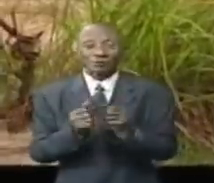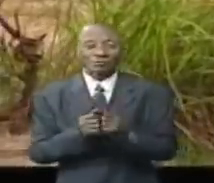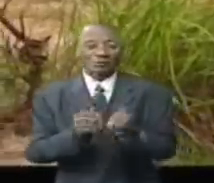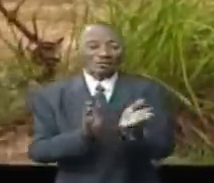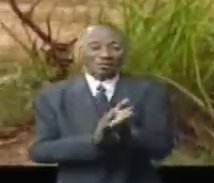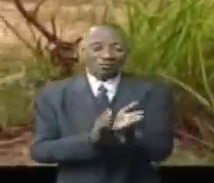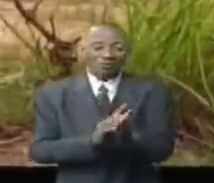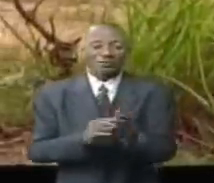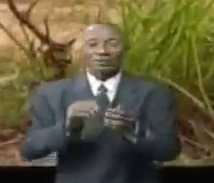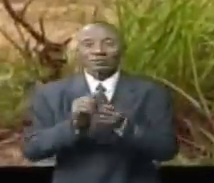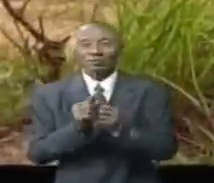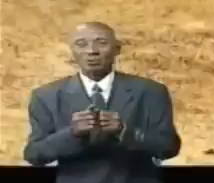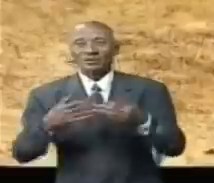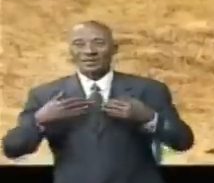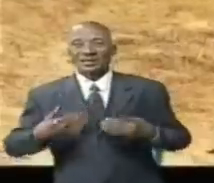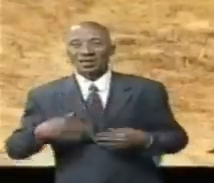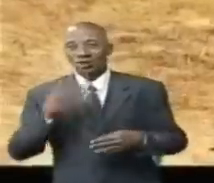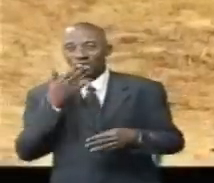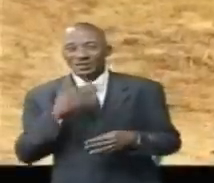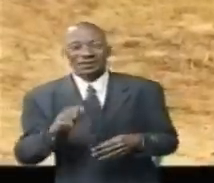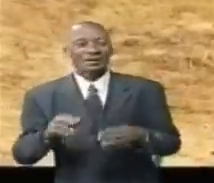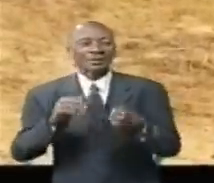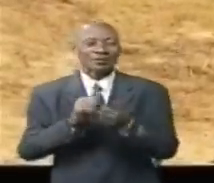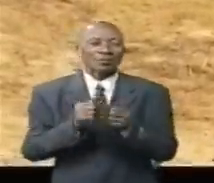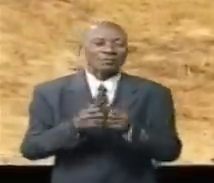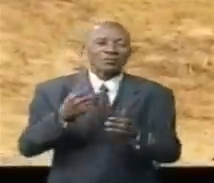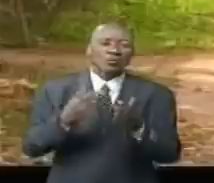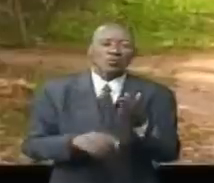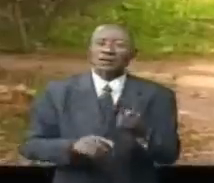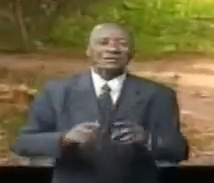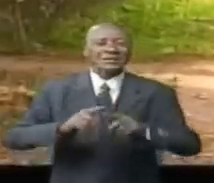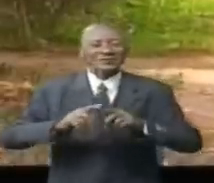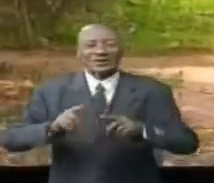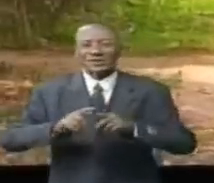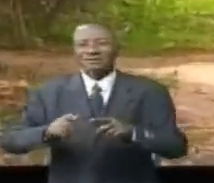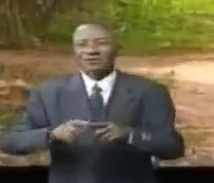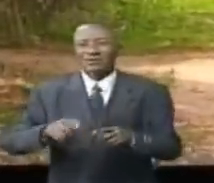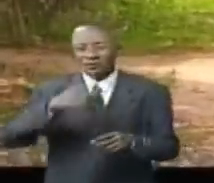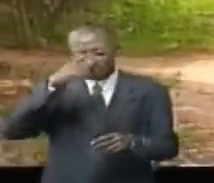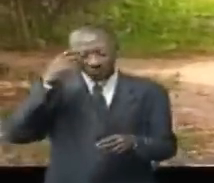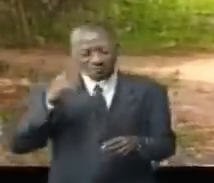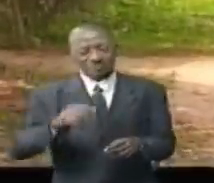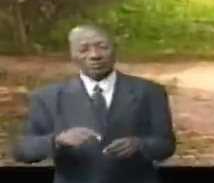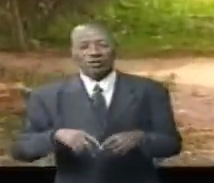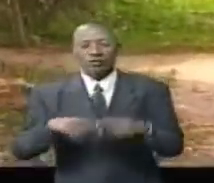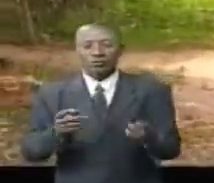quasi inexistantes. Une situation défavorable, surtout pour la population.